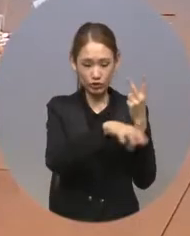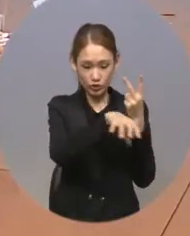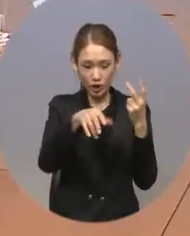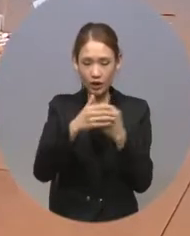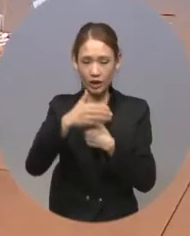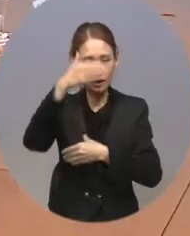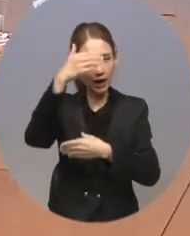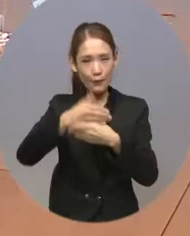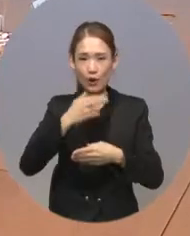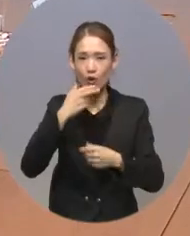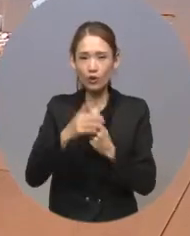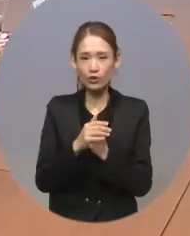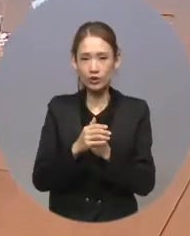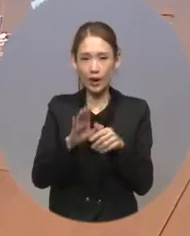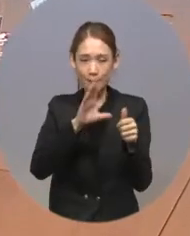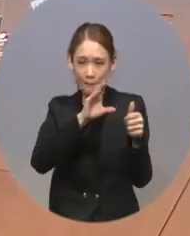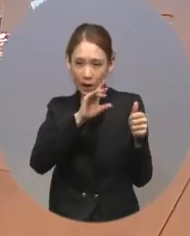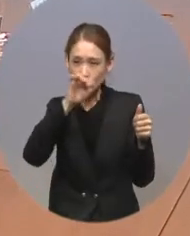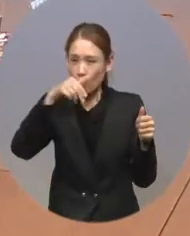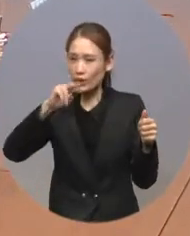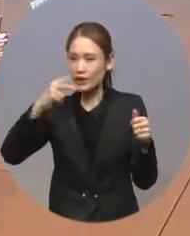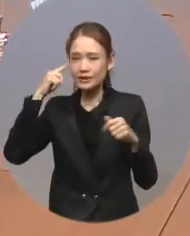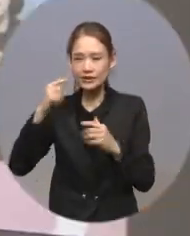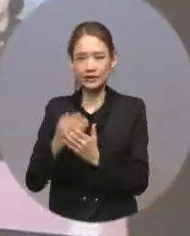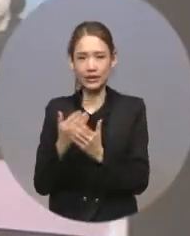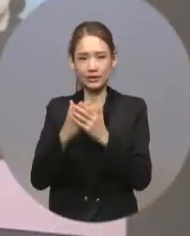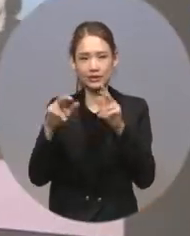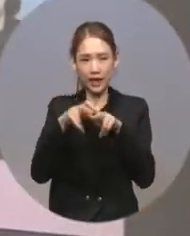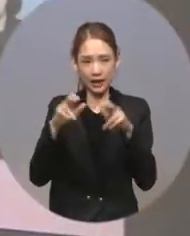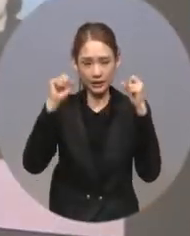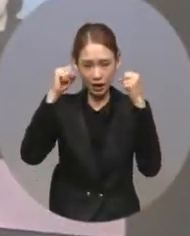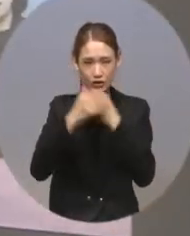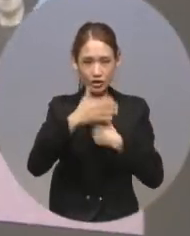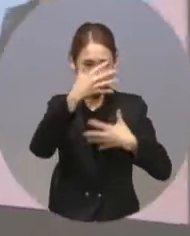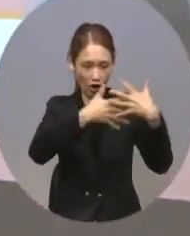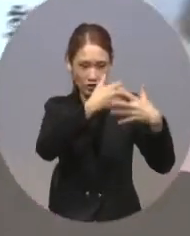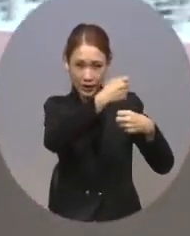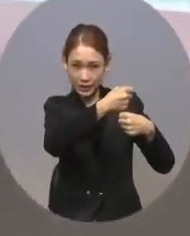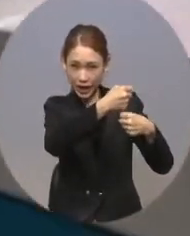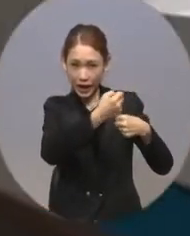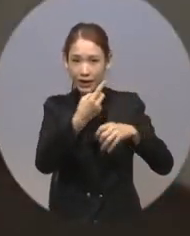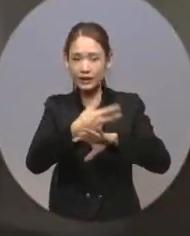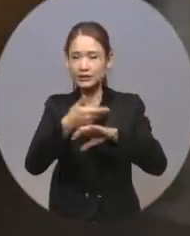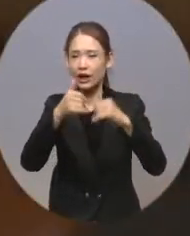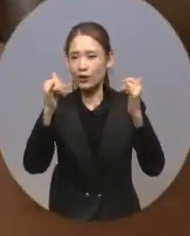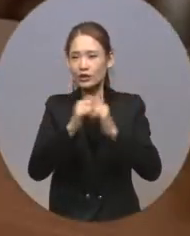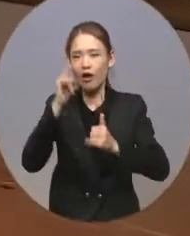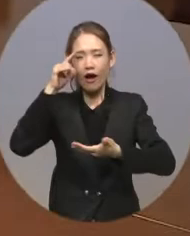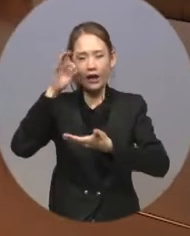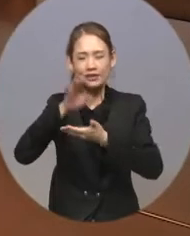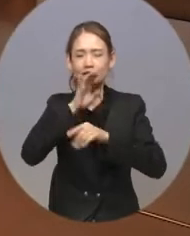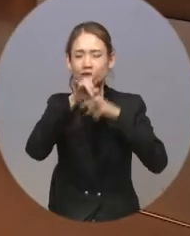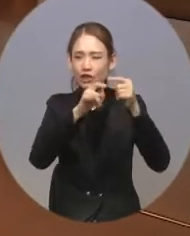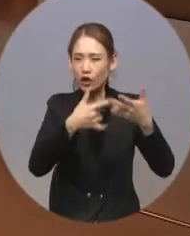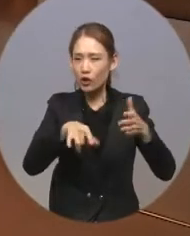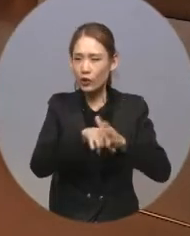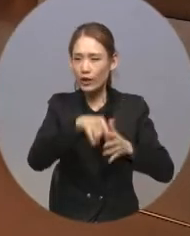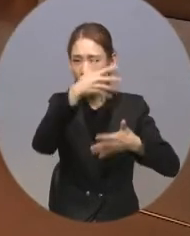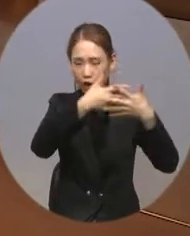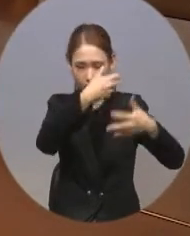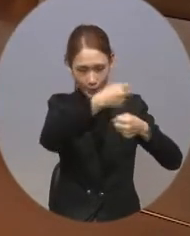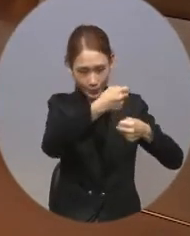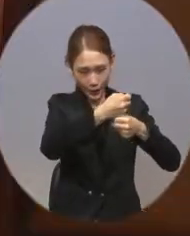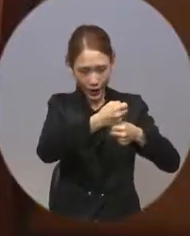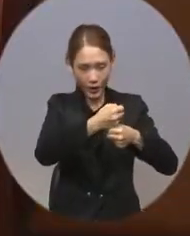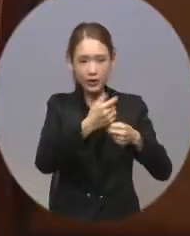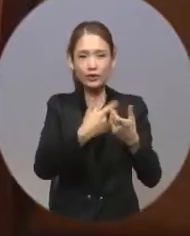장벽 없는 방송 콘텐츠 개발과 장애체육인에 대한 영상 제작, 기타 사회적 가치 실현을 위한 영상물 제작에 대한